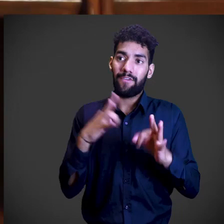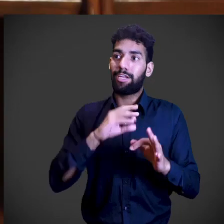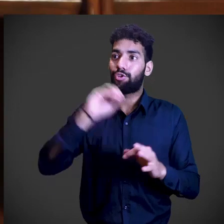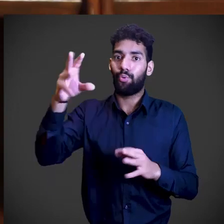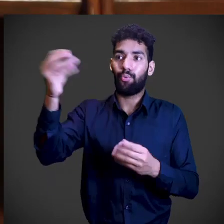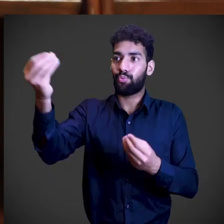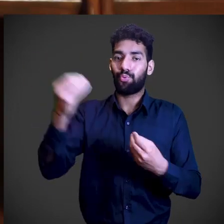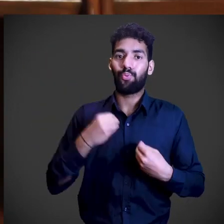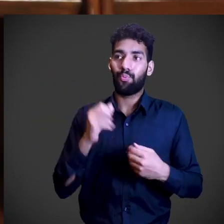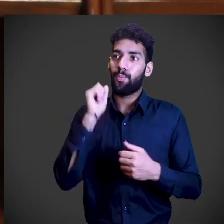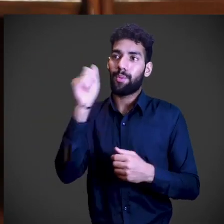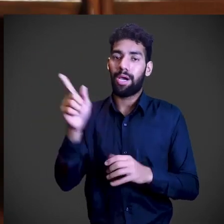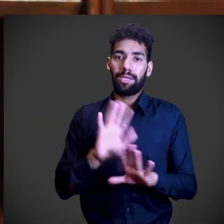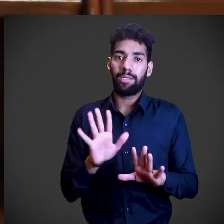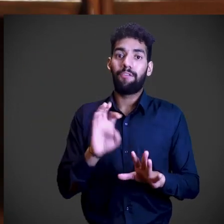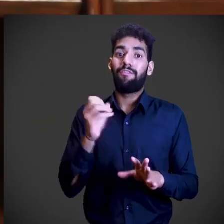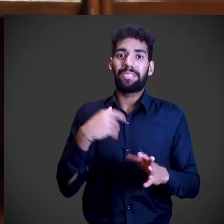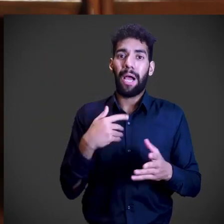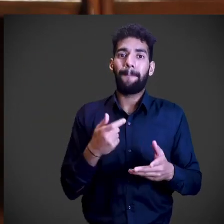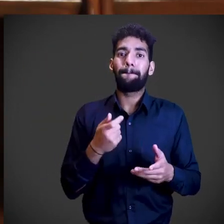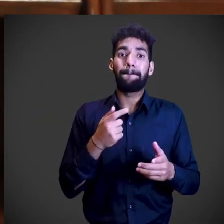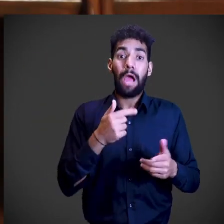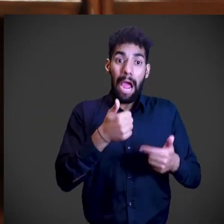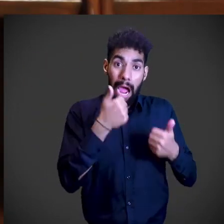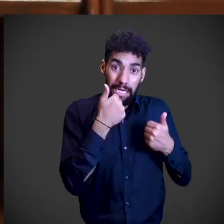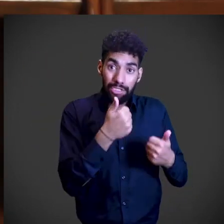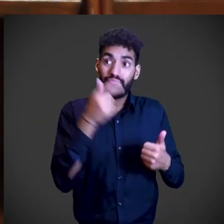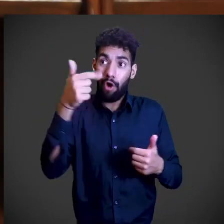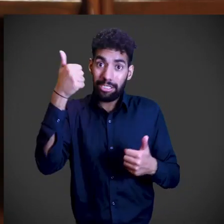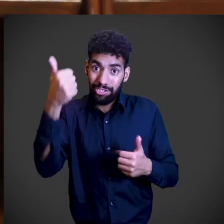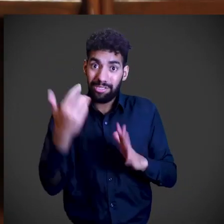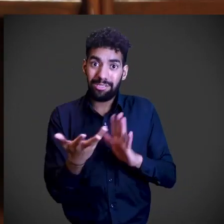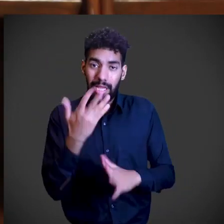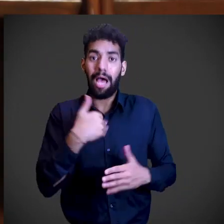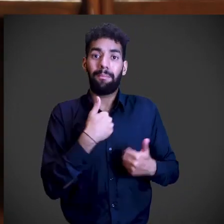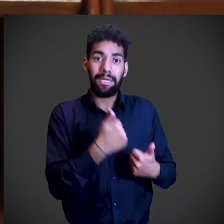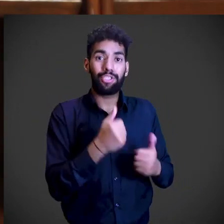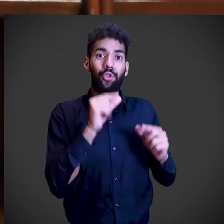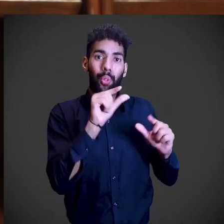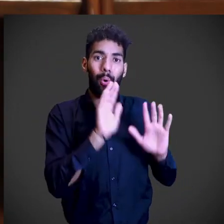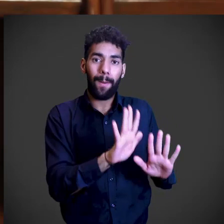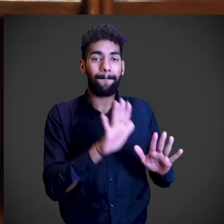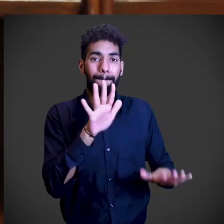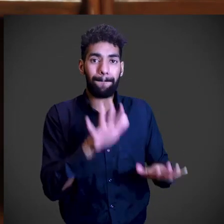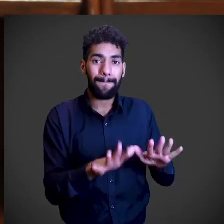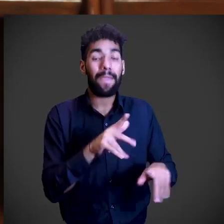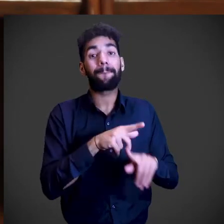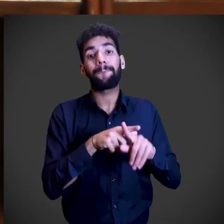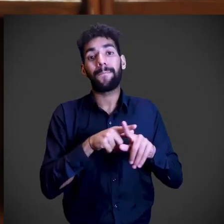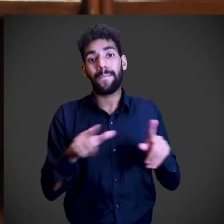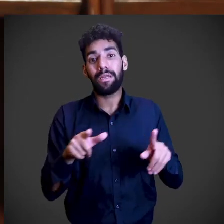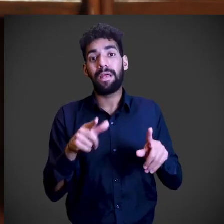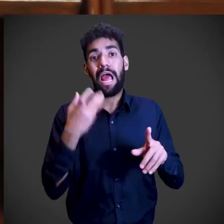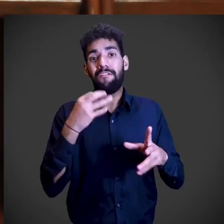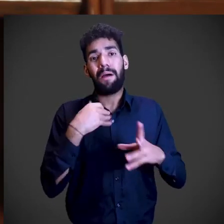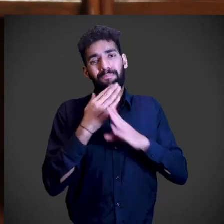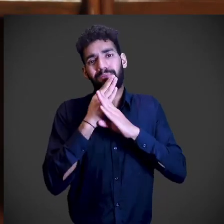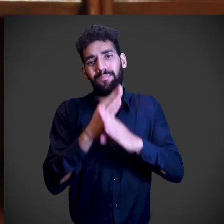है ना उस प्राइस पे है। तो कुछ ना कुछ रिस्ट्रिक्शन तो रखनी पड़ती है, लेकिन वो रिस्ट्रिक्शन अगर